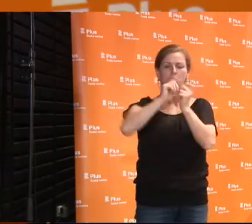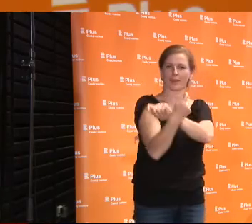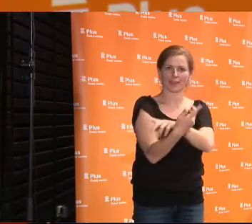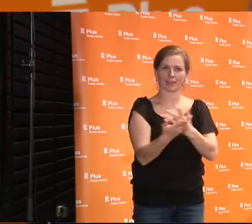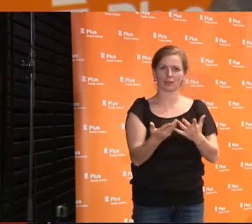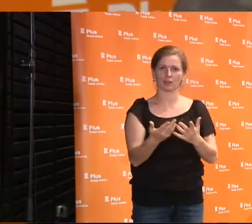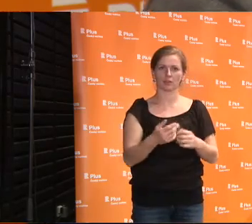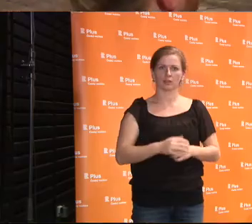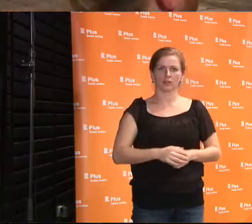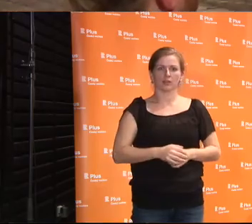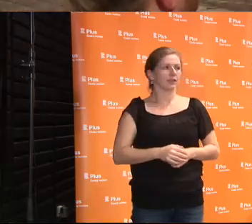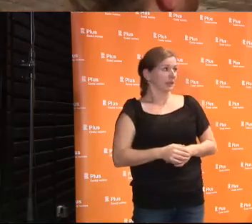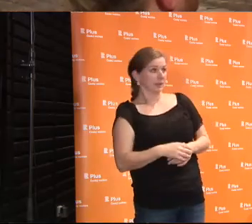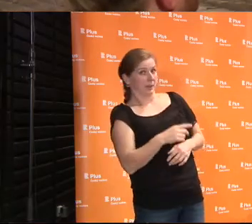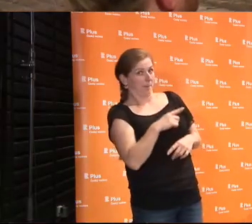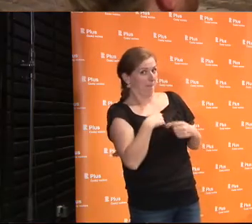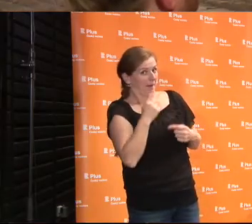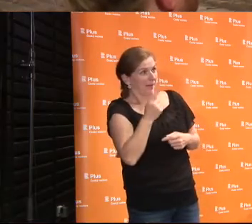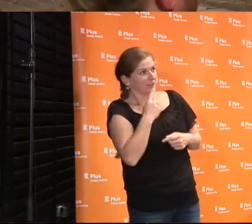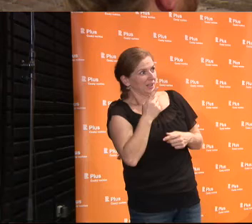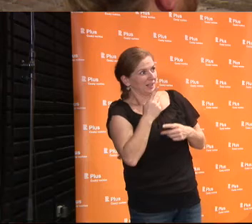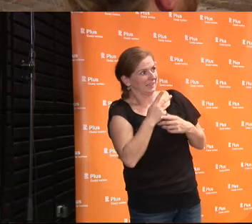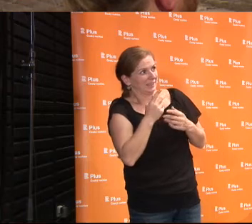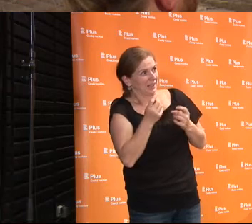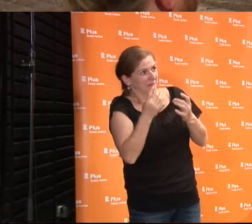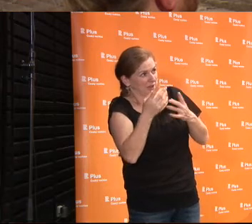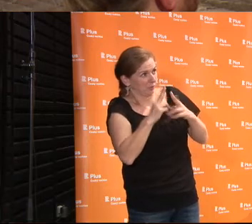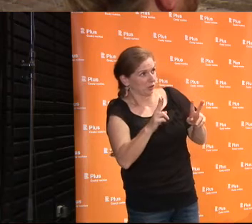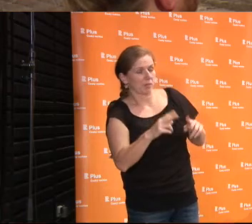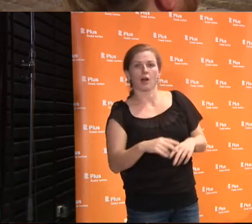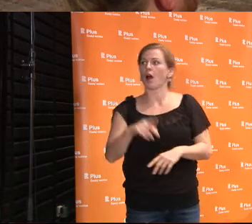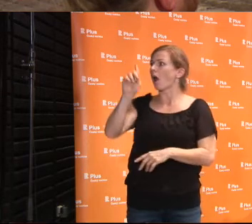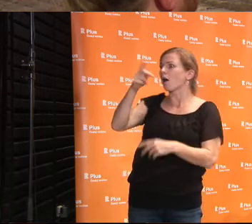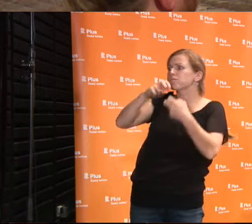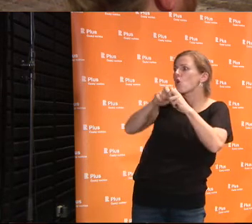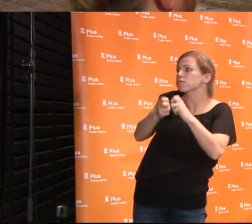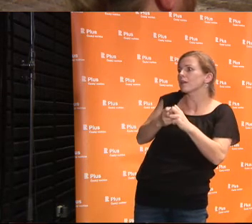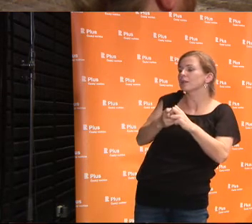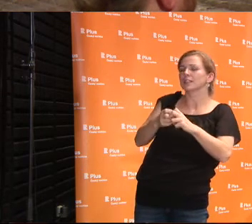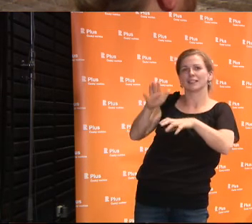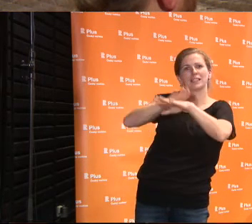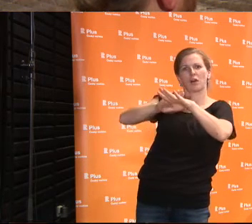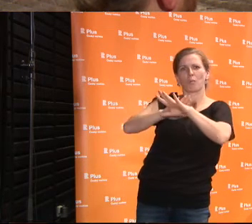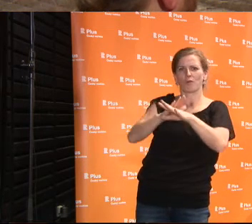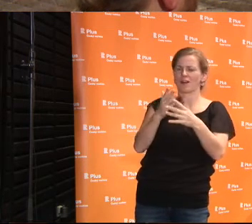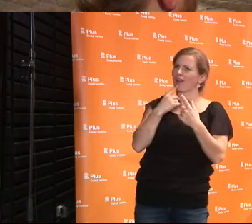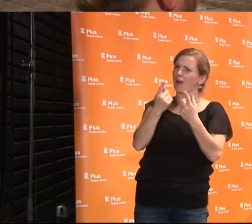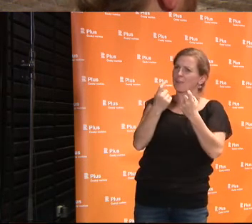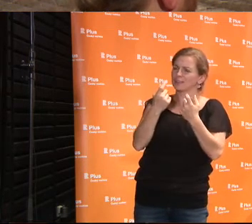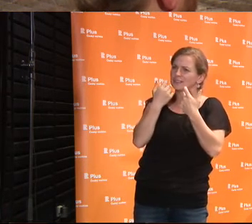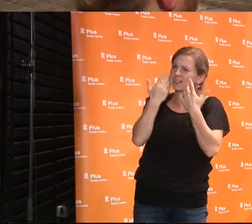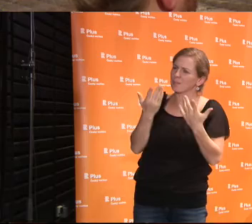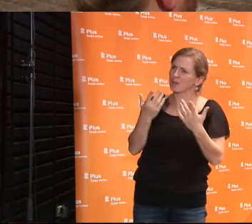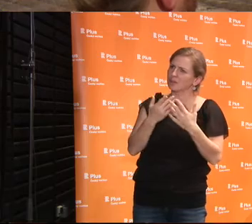říkáte, pane Maříku. V tomto směru máme ještě mezery, máme co zlepšovat. No, my máme hlavně problém. Moc se omlouvám. Vlastně školství spíš demotivuje, než motivuje. To je